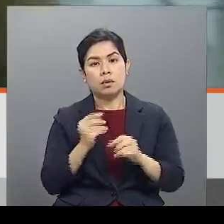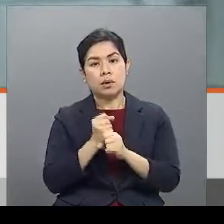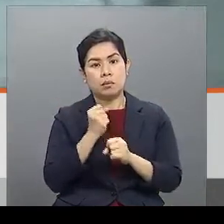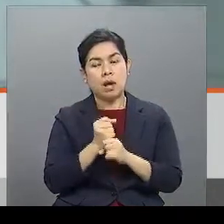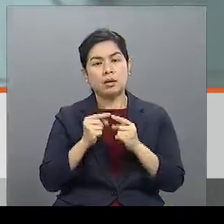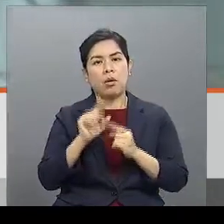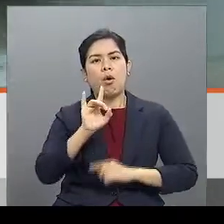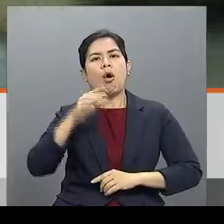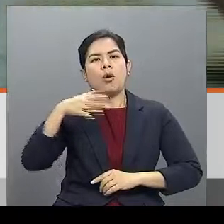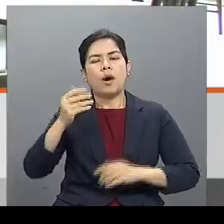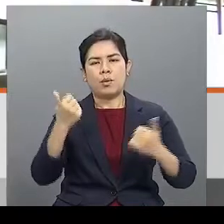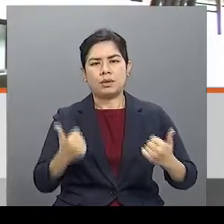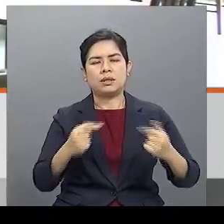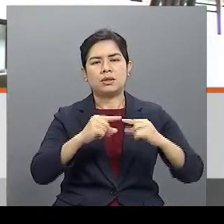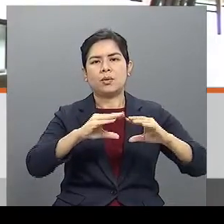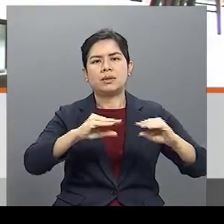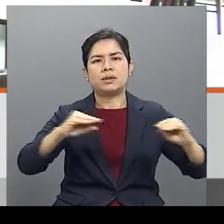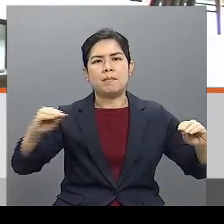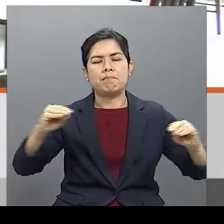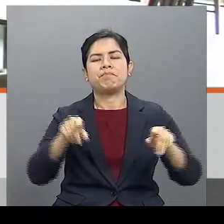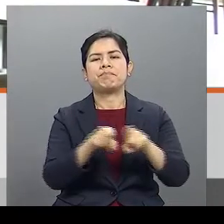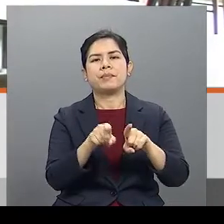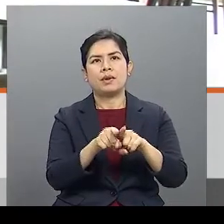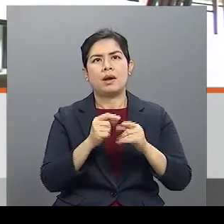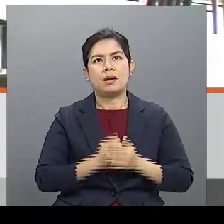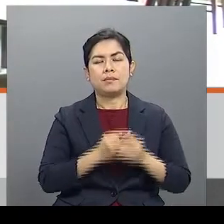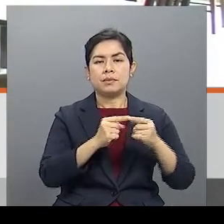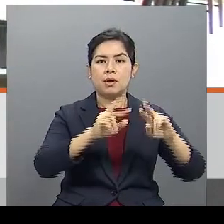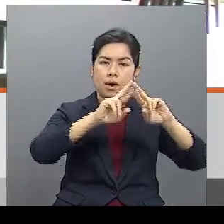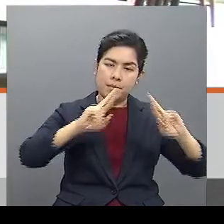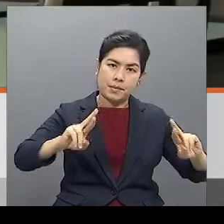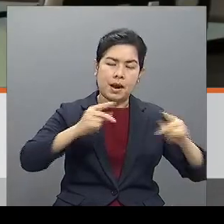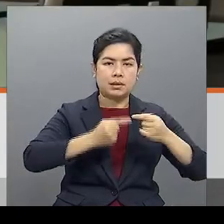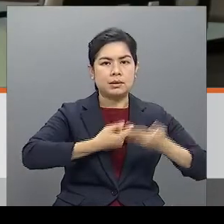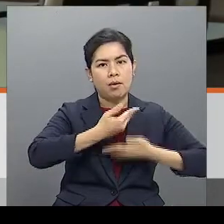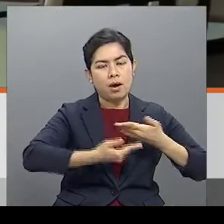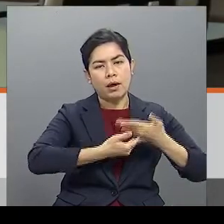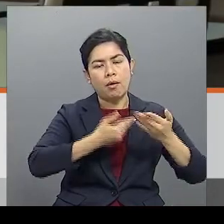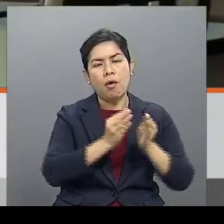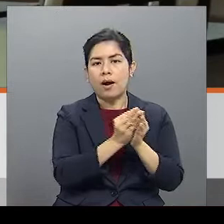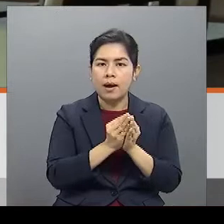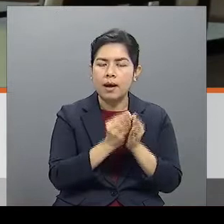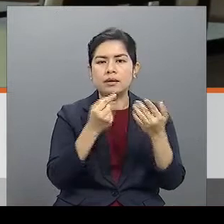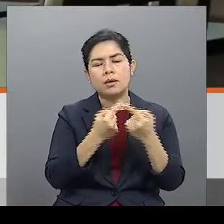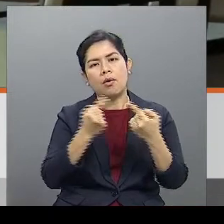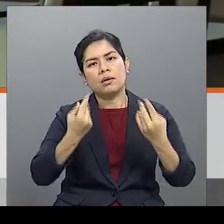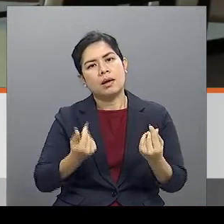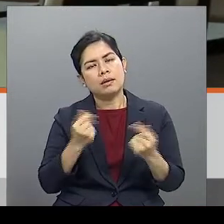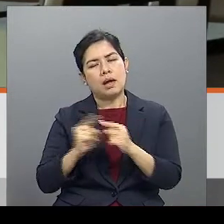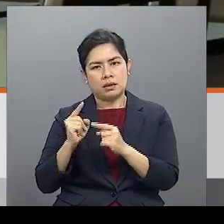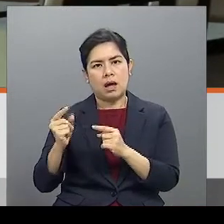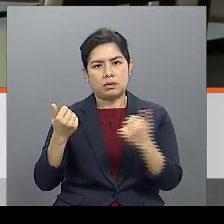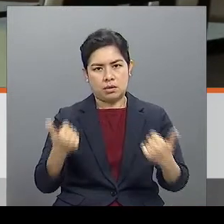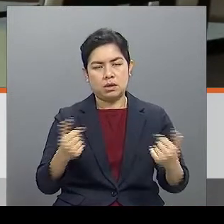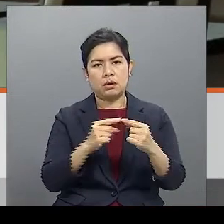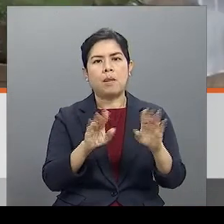ค่ะเช่นเดียวกับสถานบันเทิงสถานประกอบการหลายแห่งย่านใจกลางเมืองยังคงปิดให้บริการหลังการระบาดของโควิด